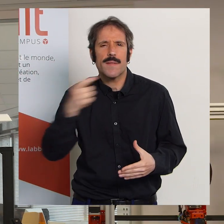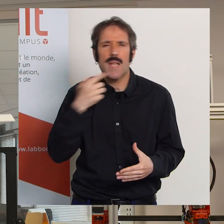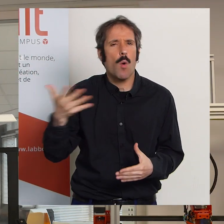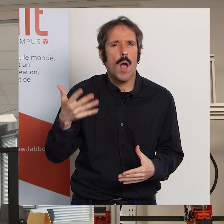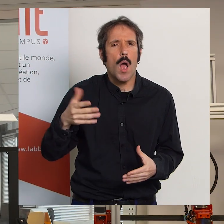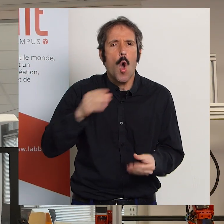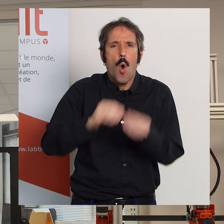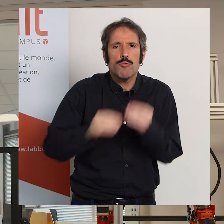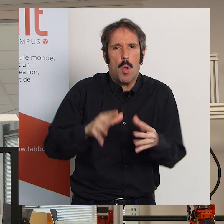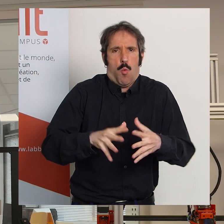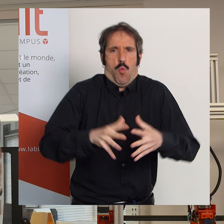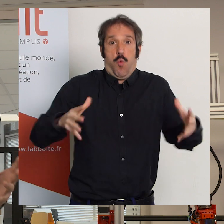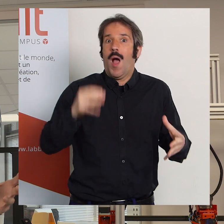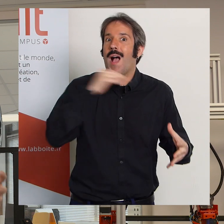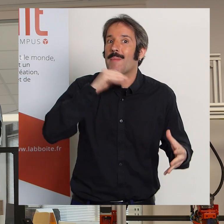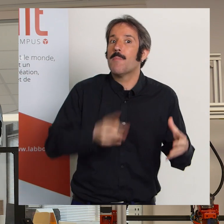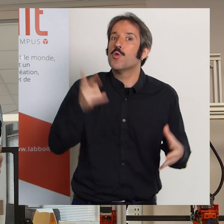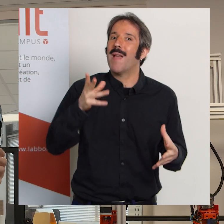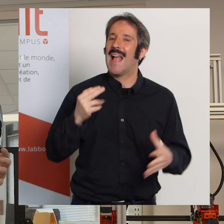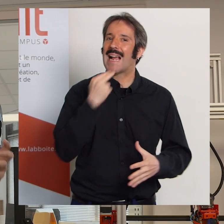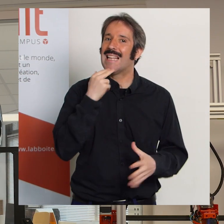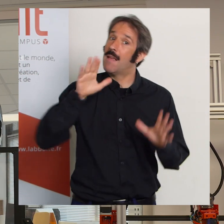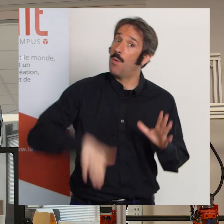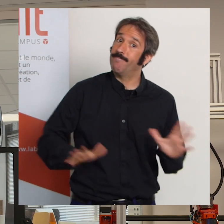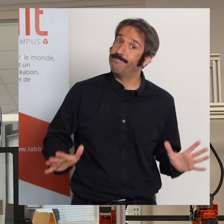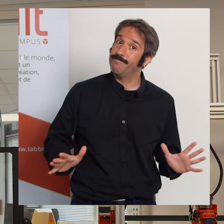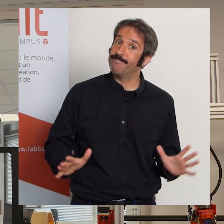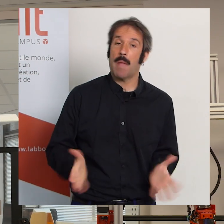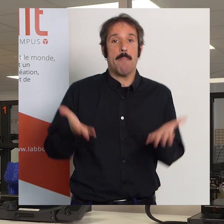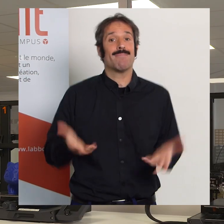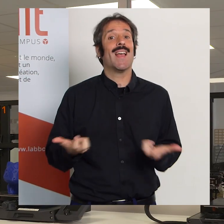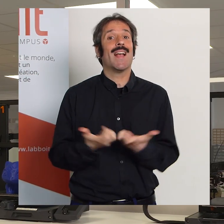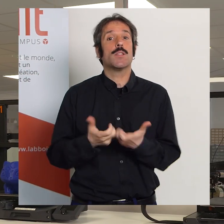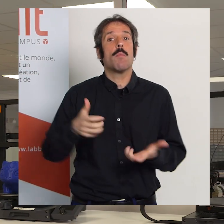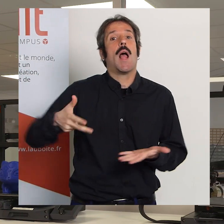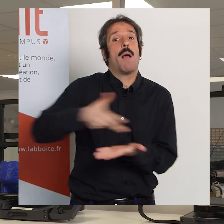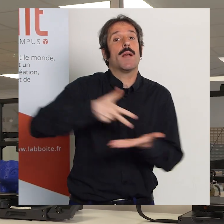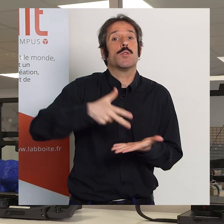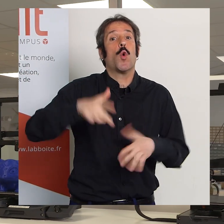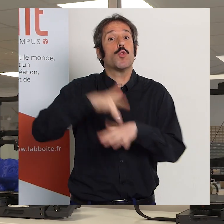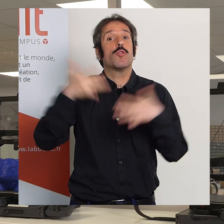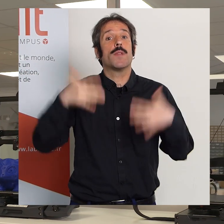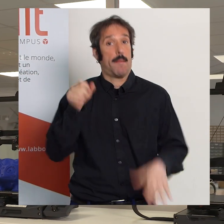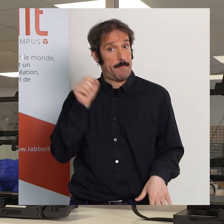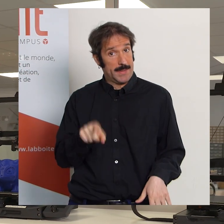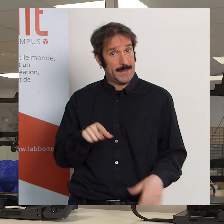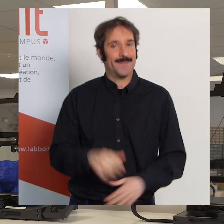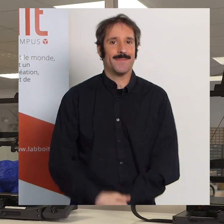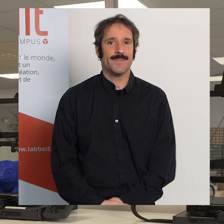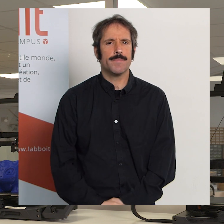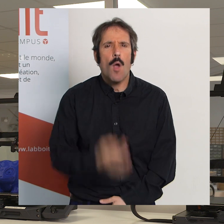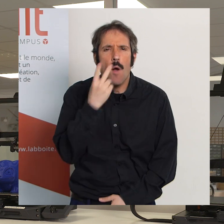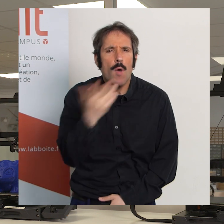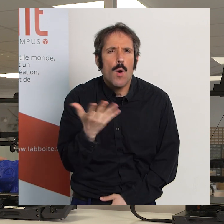autres, c'est-à-dire que vous allez pouvoir faire des objets volumineux plus rapidement, mais avec une qualité moindre. Alors voici un exemple d'impression qui a été réalisé sur cette